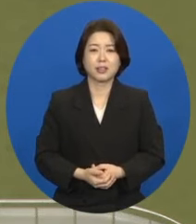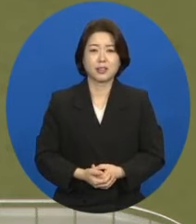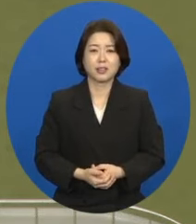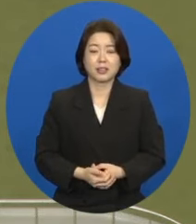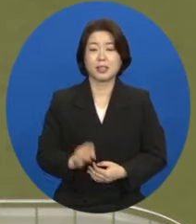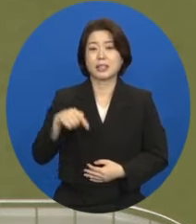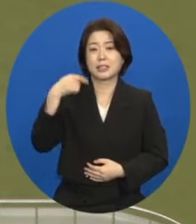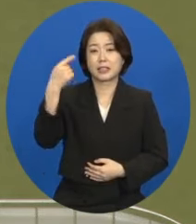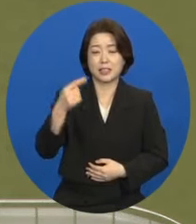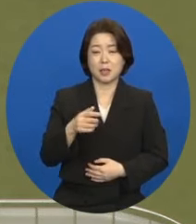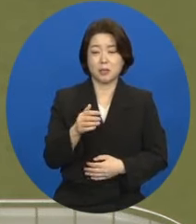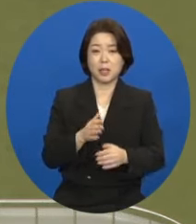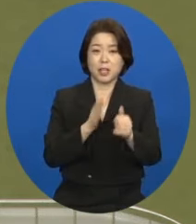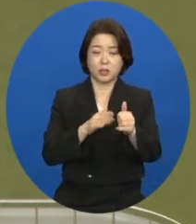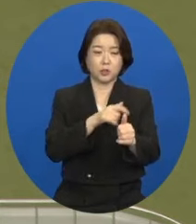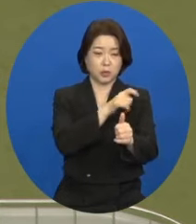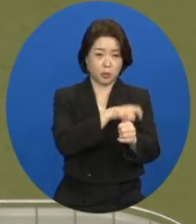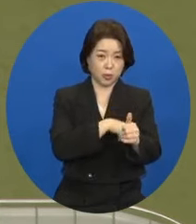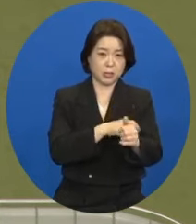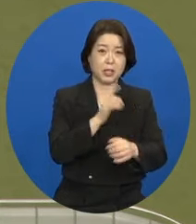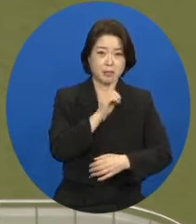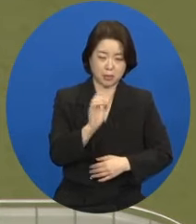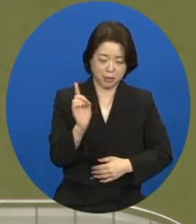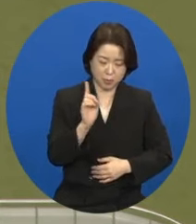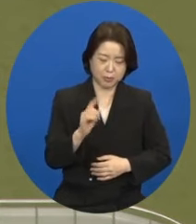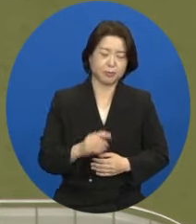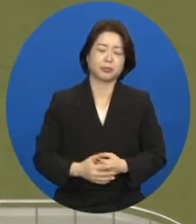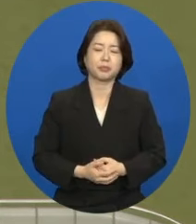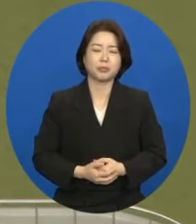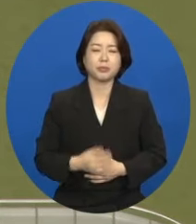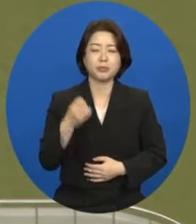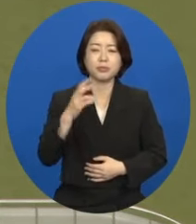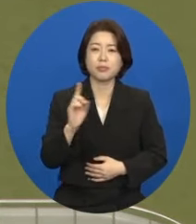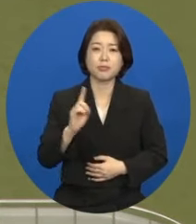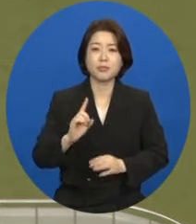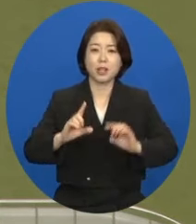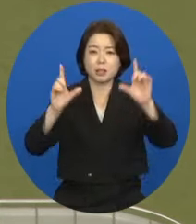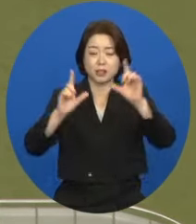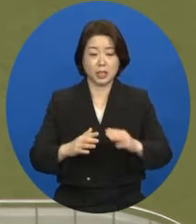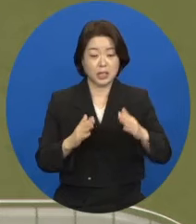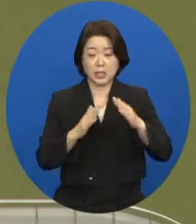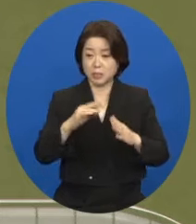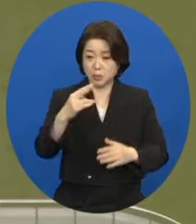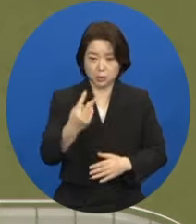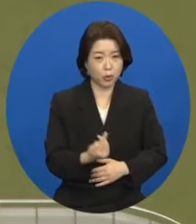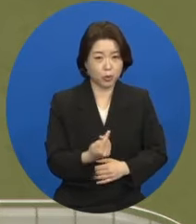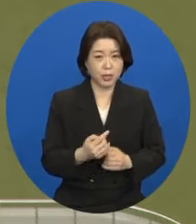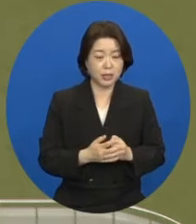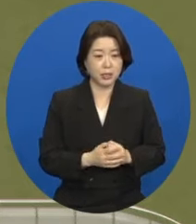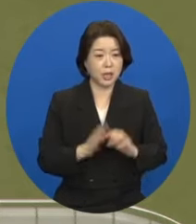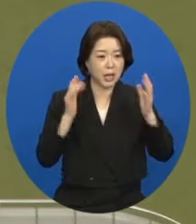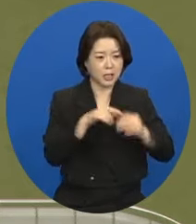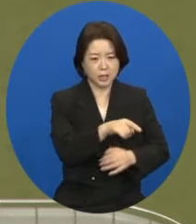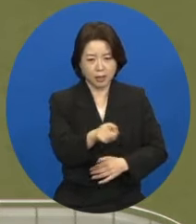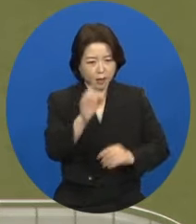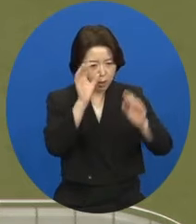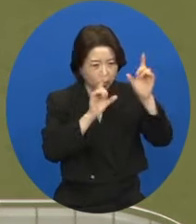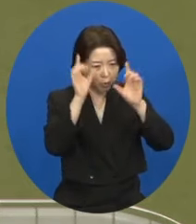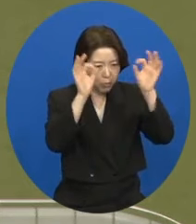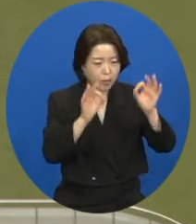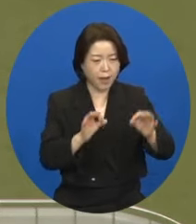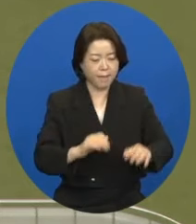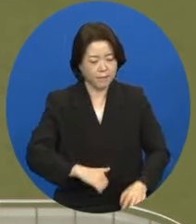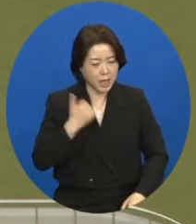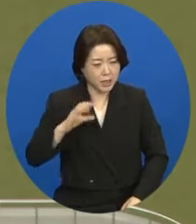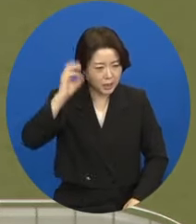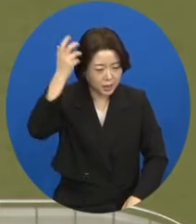그 다음에 그 권사님이 두 번째 이야기를 하시는데, 그러면서도 어느 날은 집에 돌아와서 아이들 어떤 하는 일을 보다가 화가 또